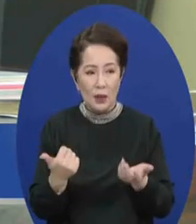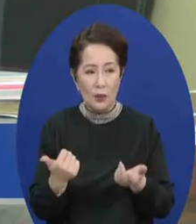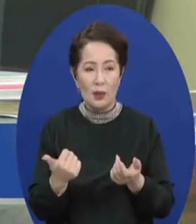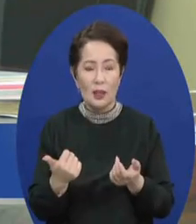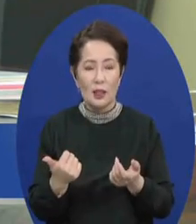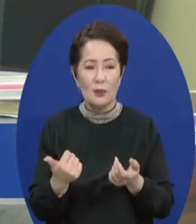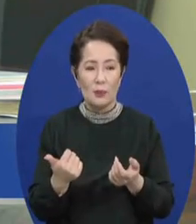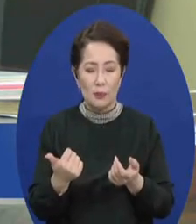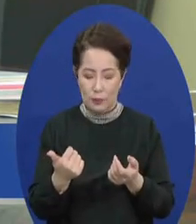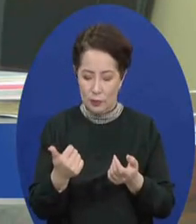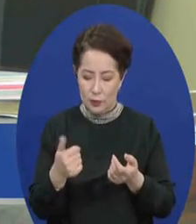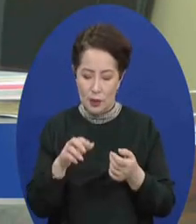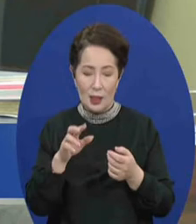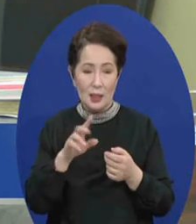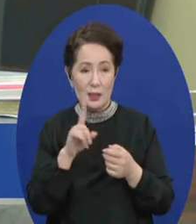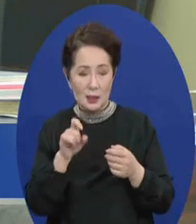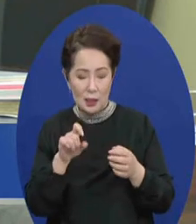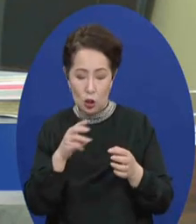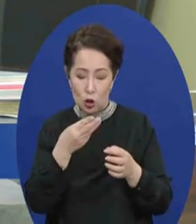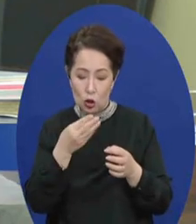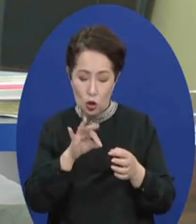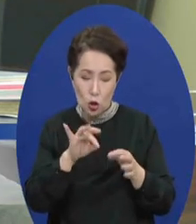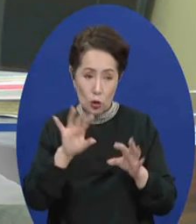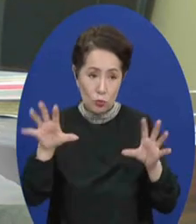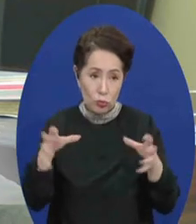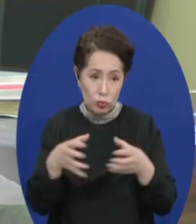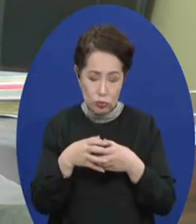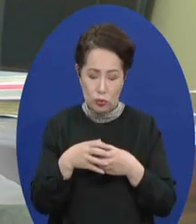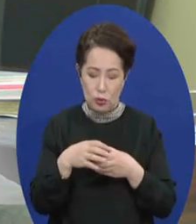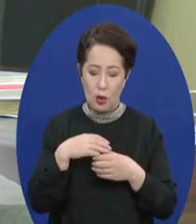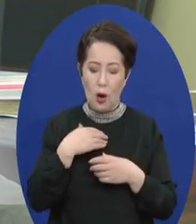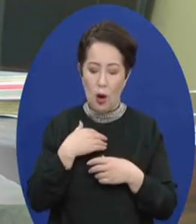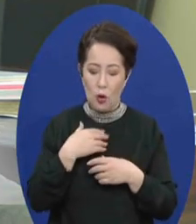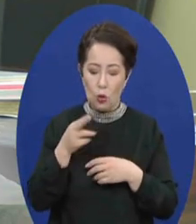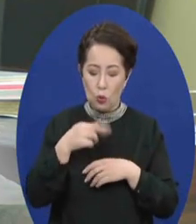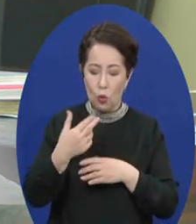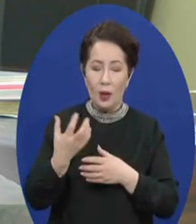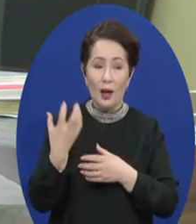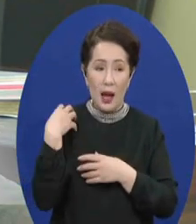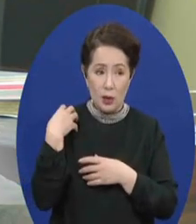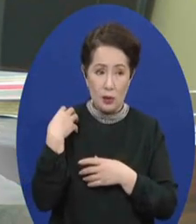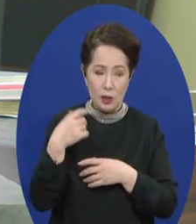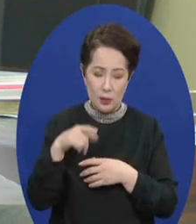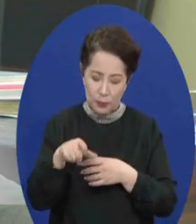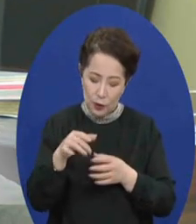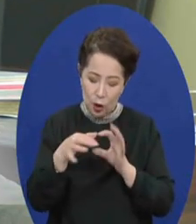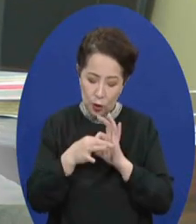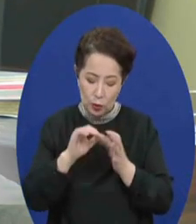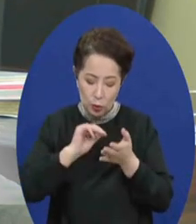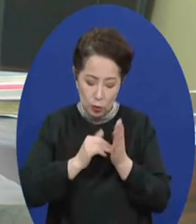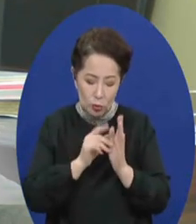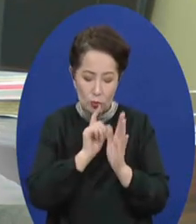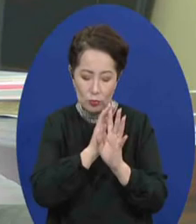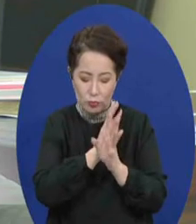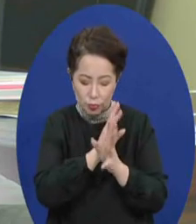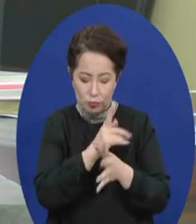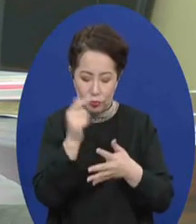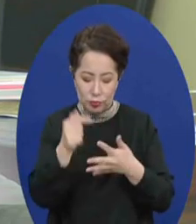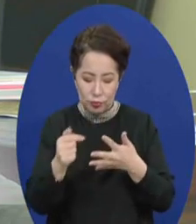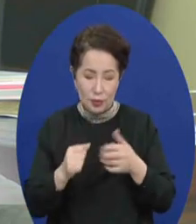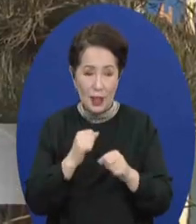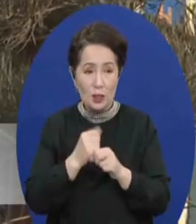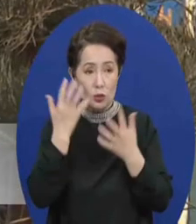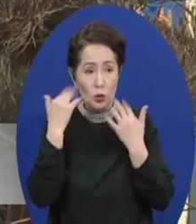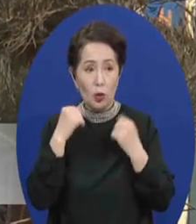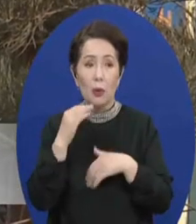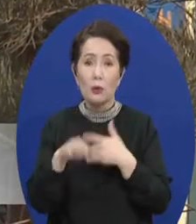бол дүүрэгт ирж байгаа. За энэ одоо хүрээнд бол татварын баз суурийг нэмэгдүүлэх чиглэлээр тодорхой төлөвлөгөөтэй үе шаттай ажлууд зохион